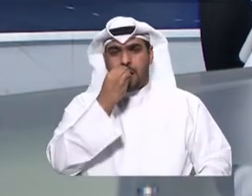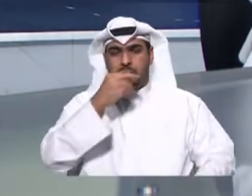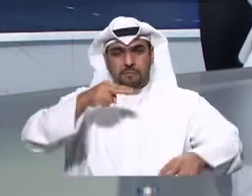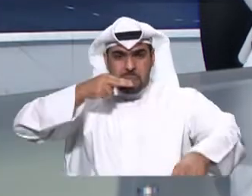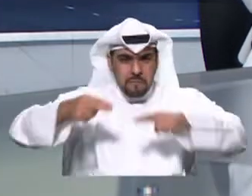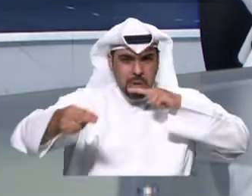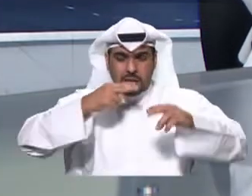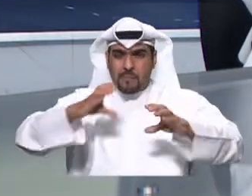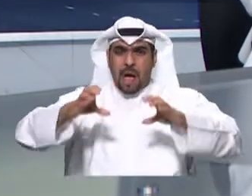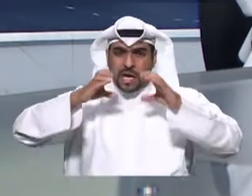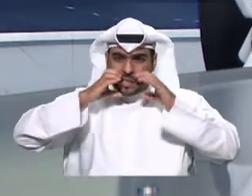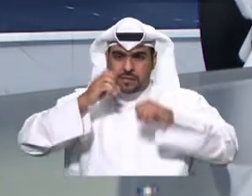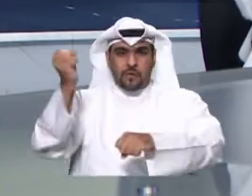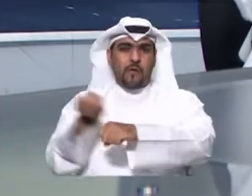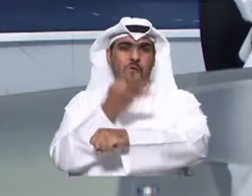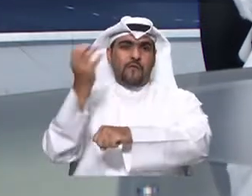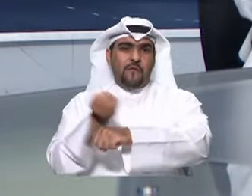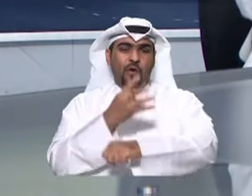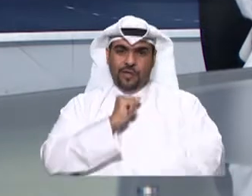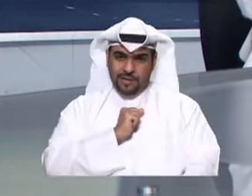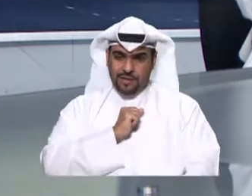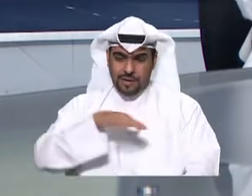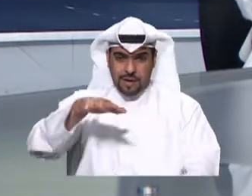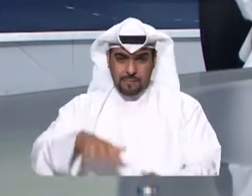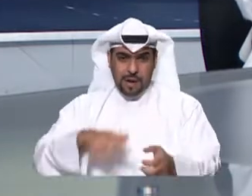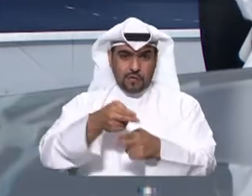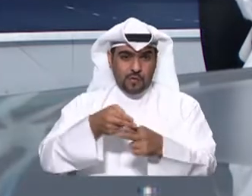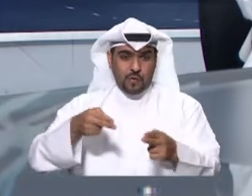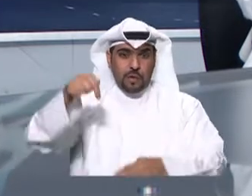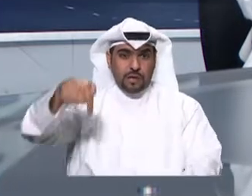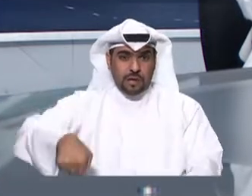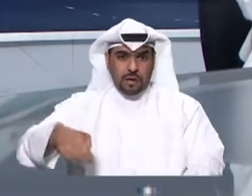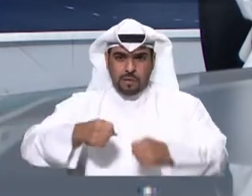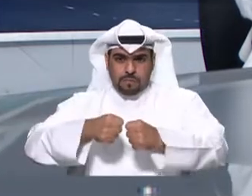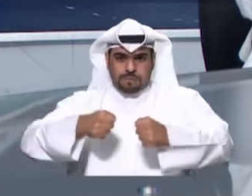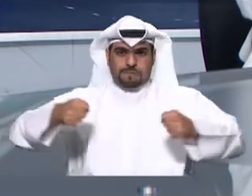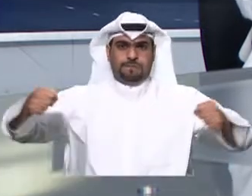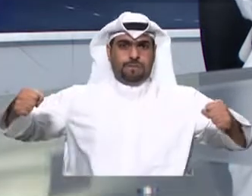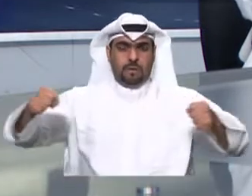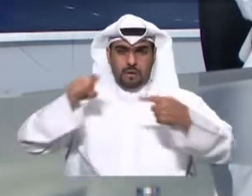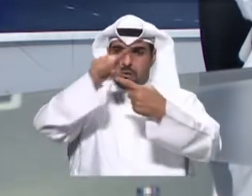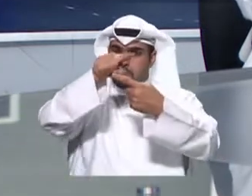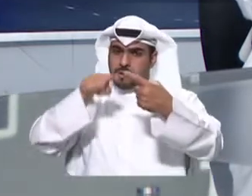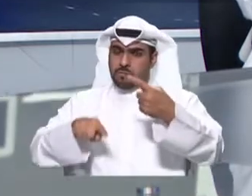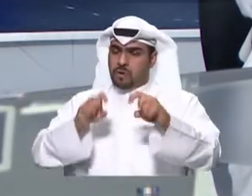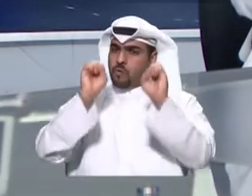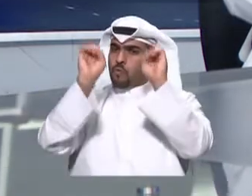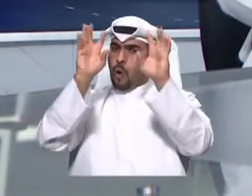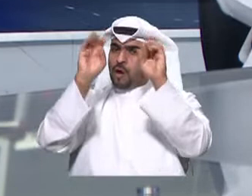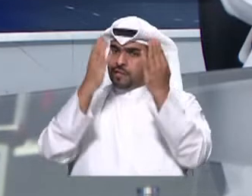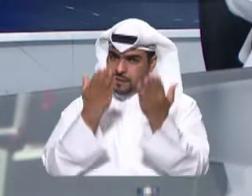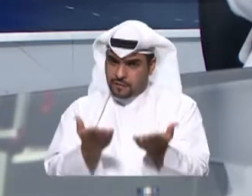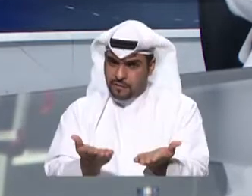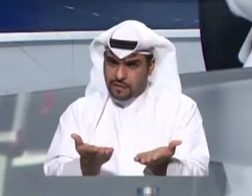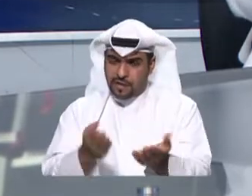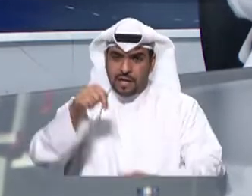إلى 40% عند البالغين وسط تحذيرات من ارتفاع هذه النسبة، الأمر الذي يشكل خطرا حقيقيا